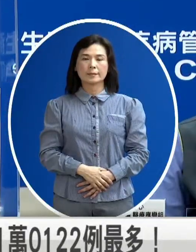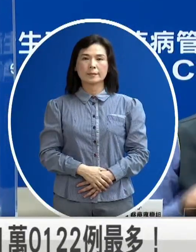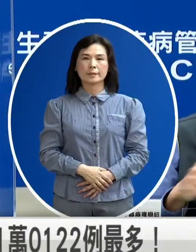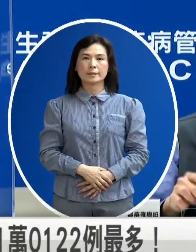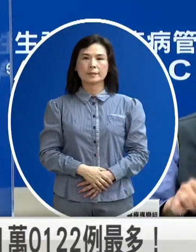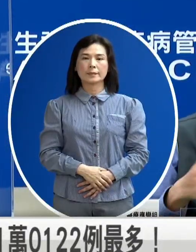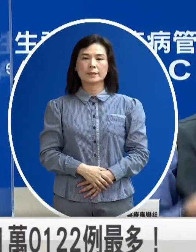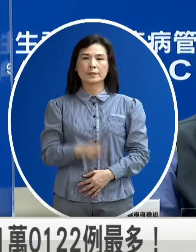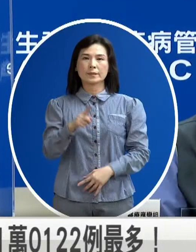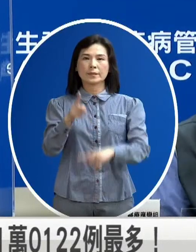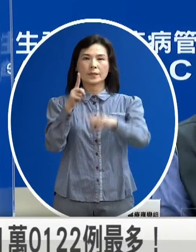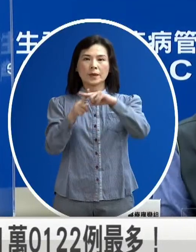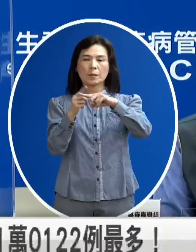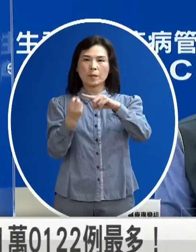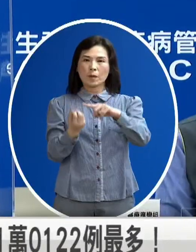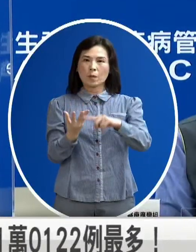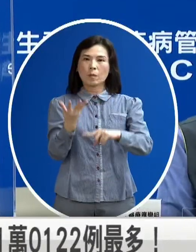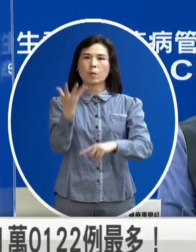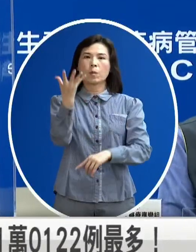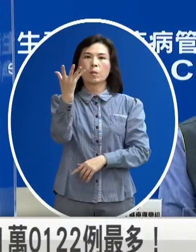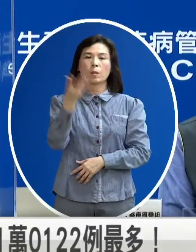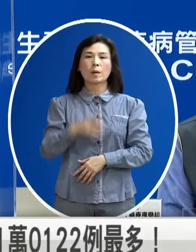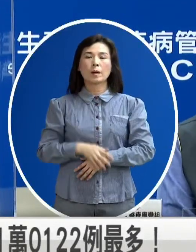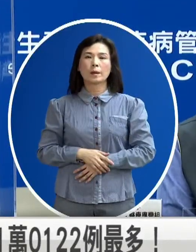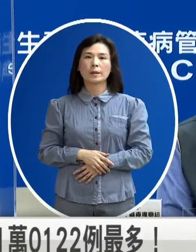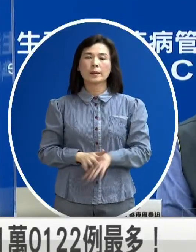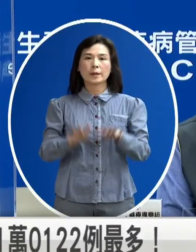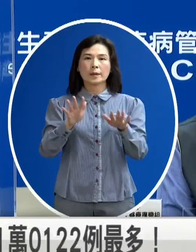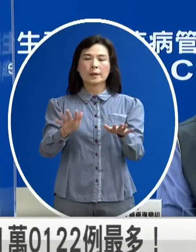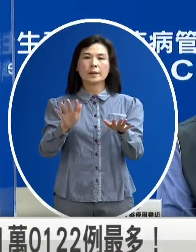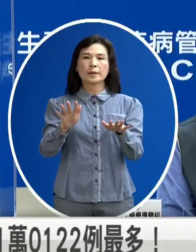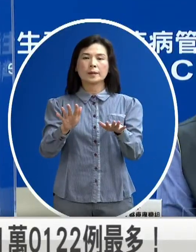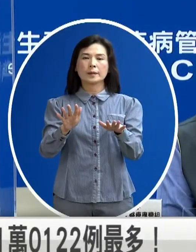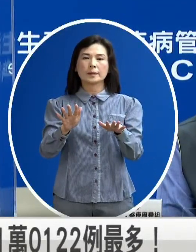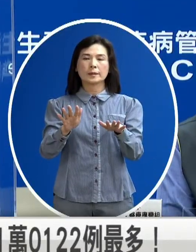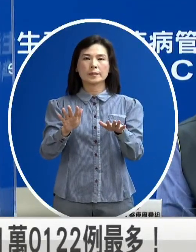那随着确诊的本土案例越来越多，我们现在是